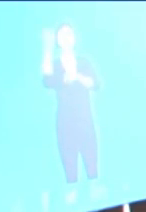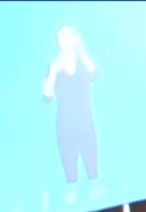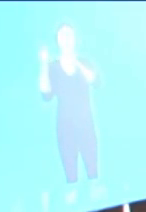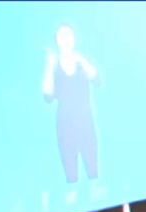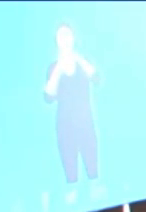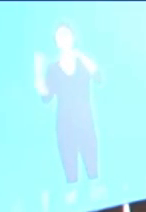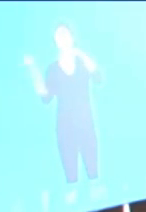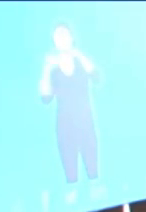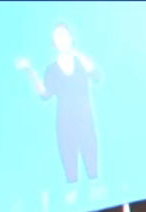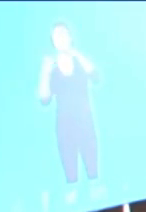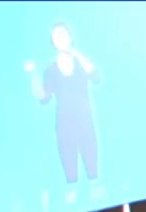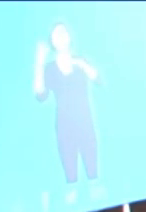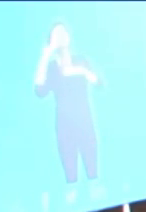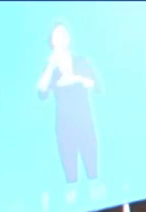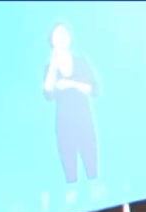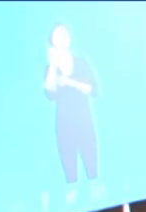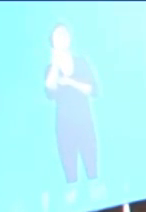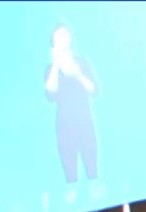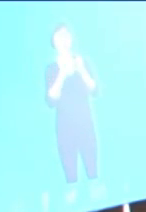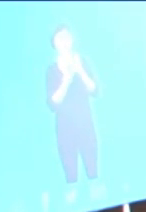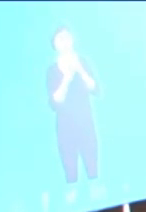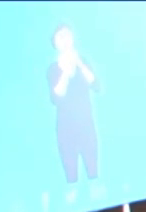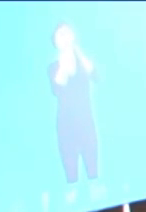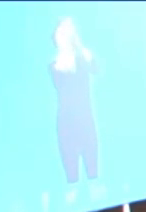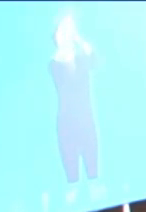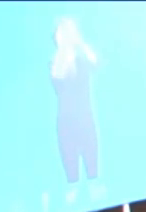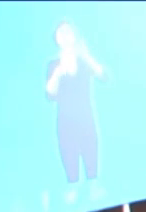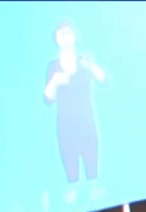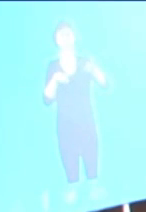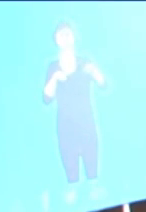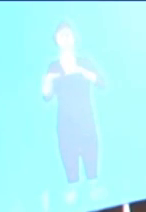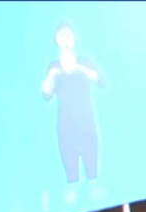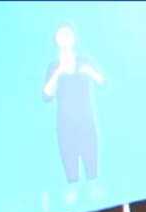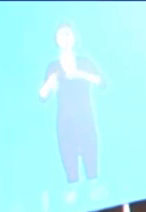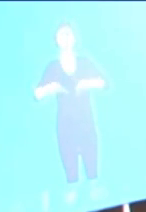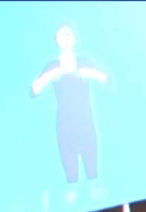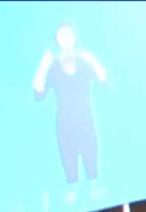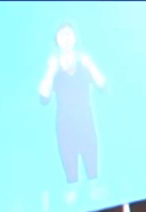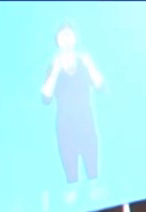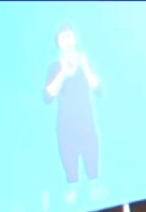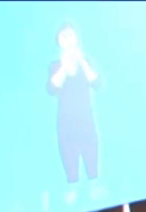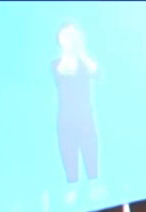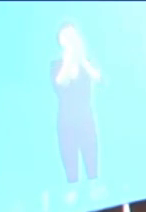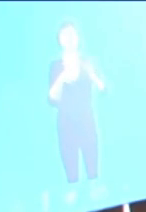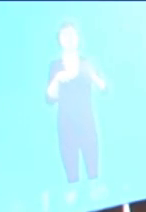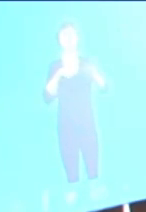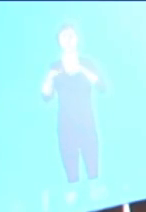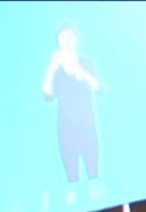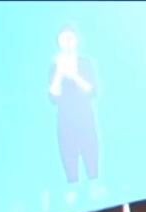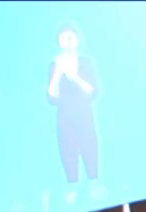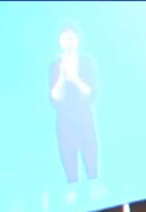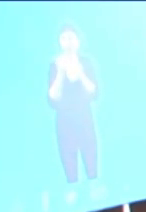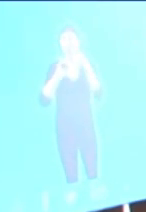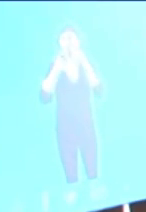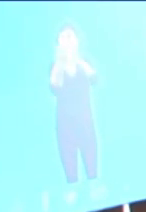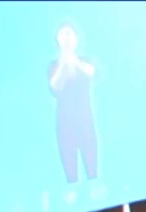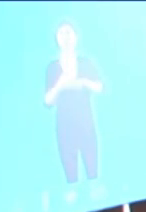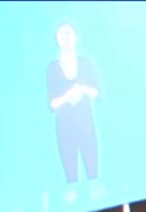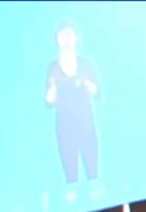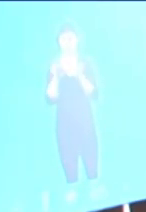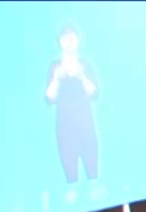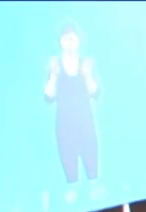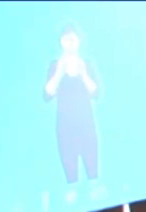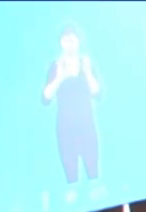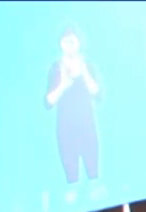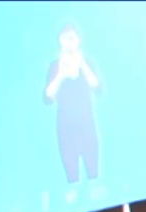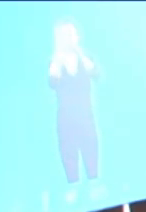la révolution numérique bouleverse profondément nos modes de vie, nos manières de travailler, nos manières de produire, et qu'elle peut